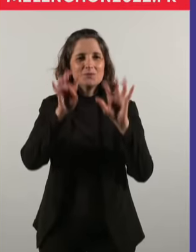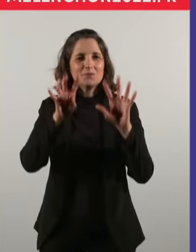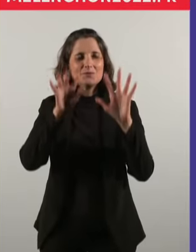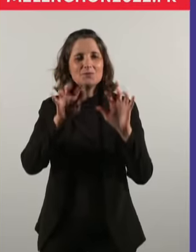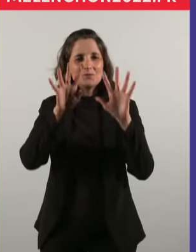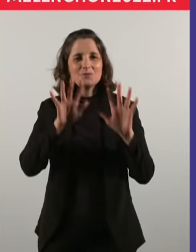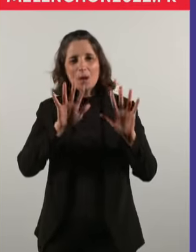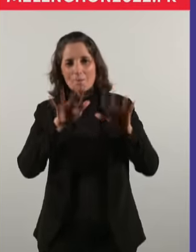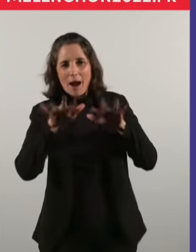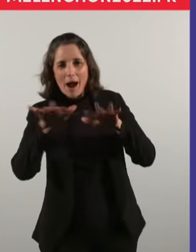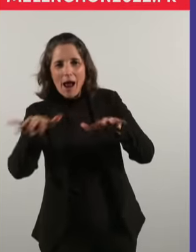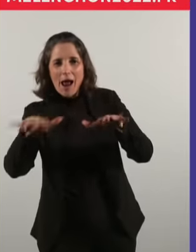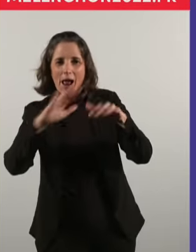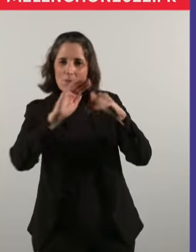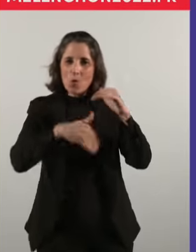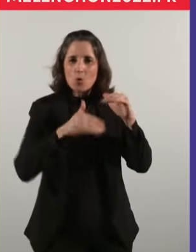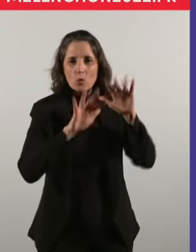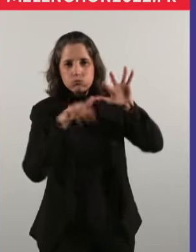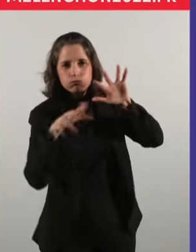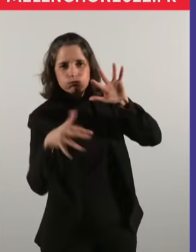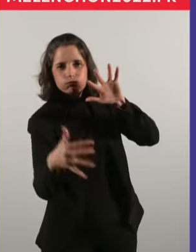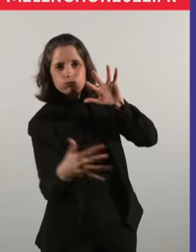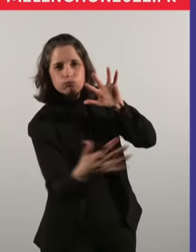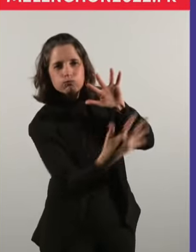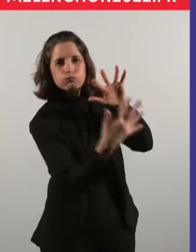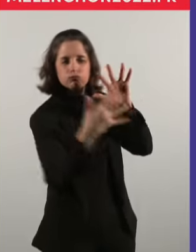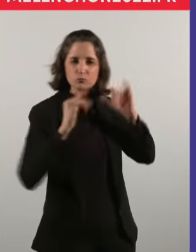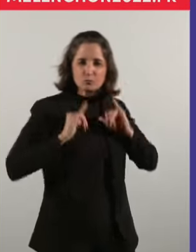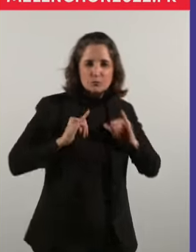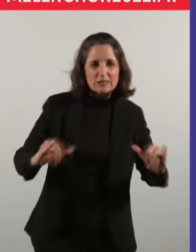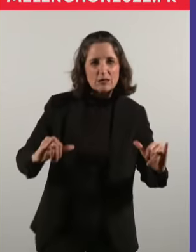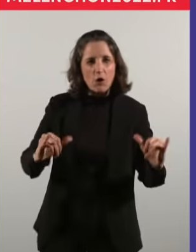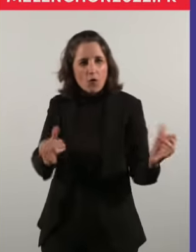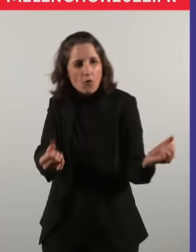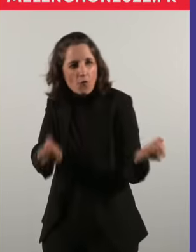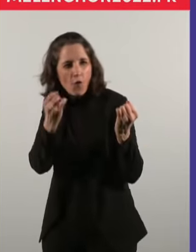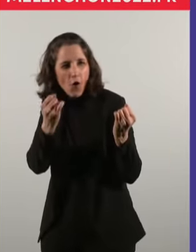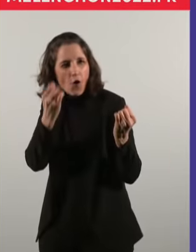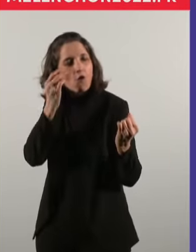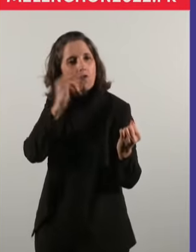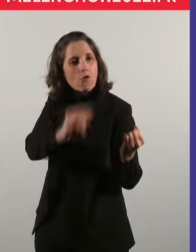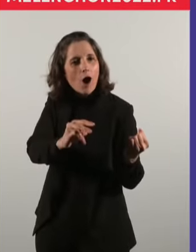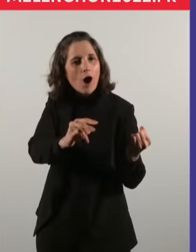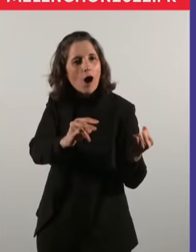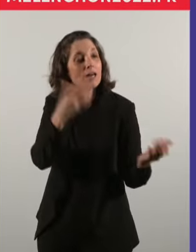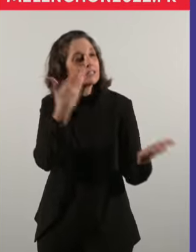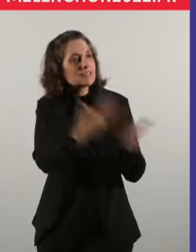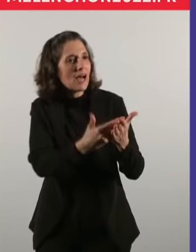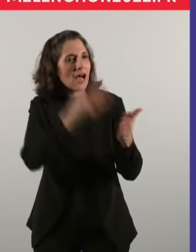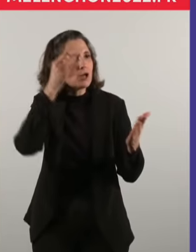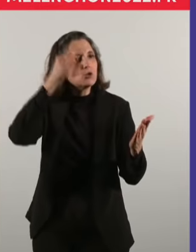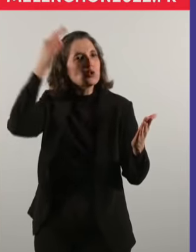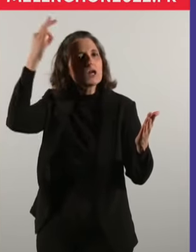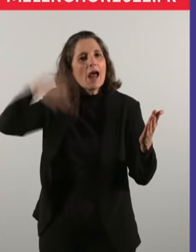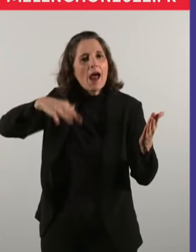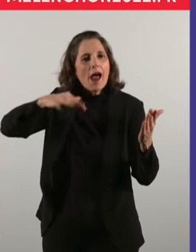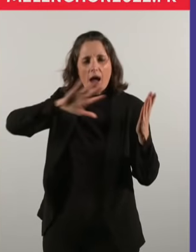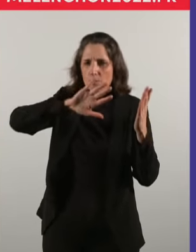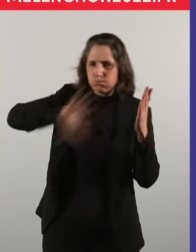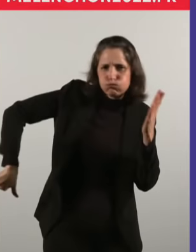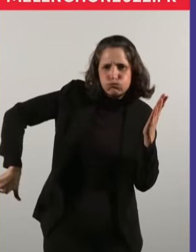Regardez-la, regardez sa puissance, sa force. Voilà la porte de sortie du nucléaire qui est devant vous. Elle